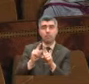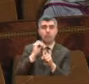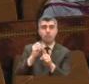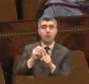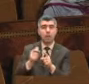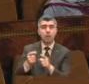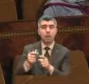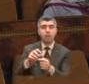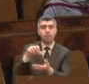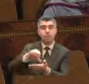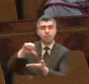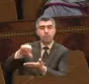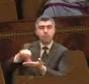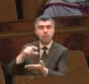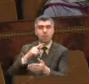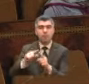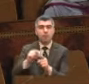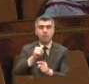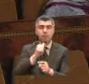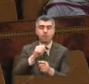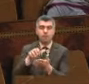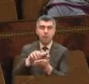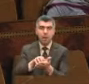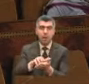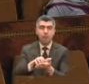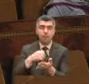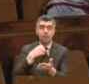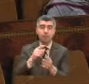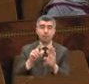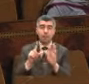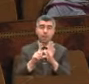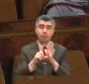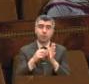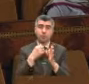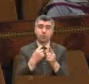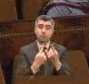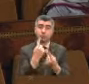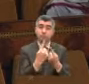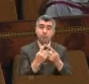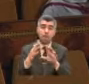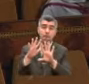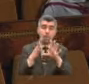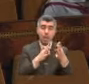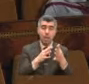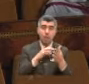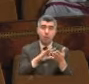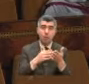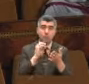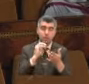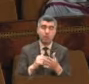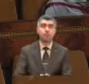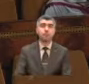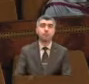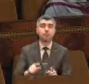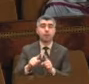كان هناك في تجاهل القانون 1203 المتعلق بدراسه التاثير على البيئه، والقانون 2207 المتعلق